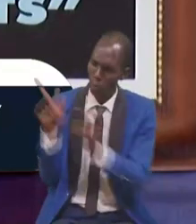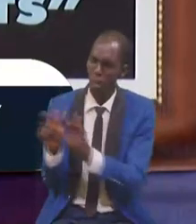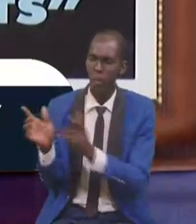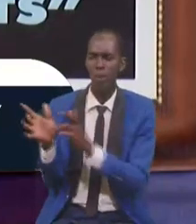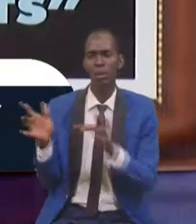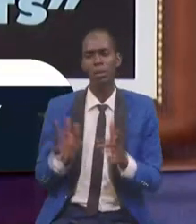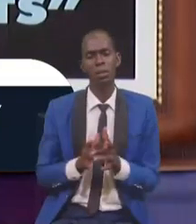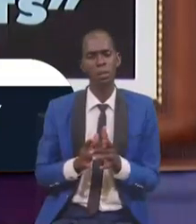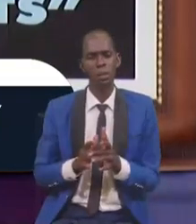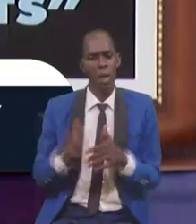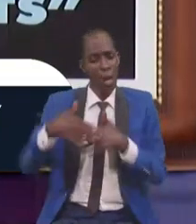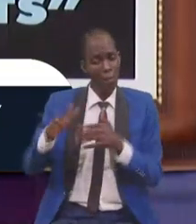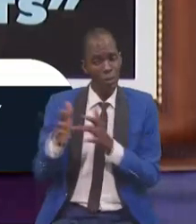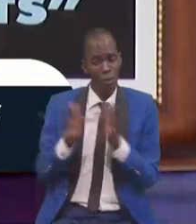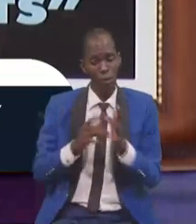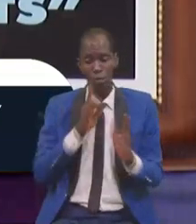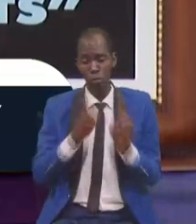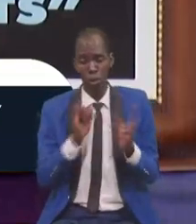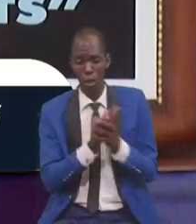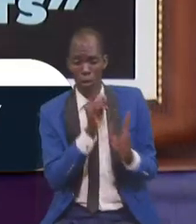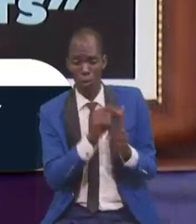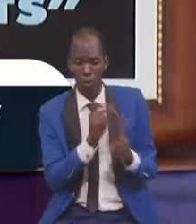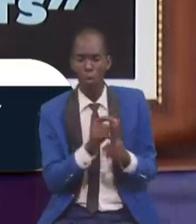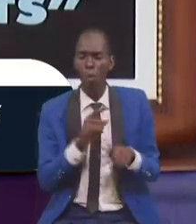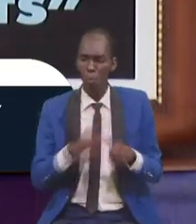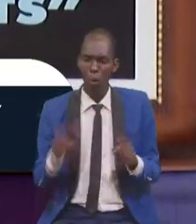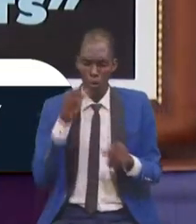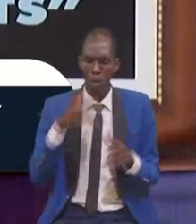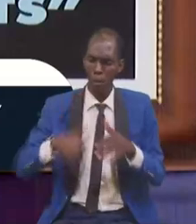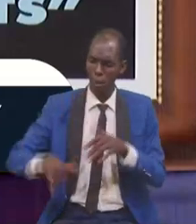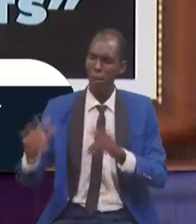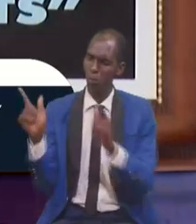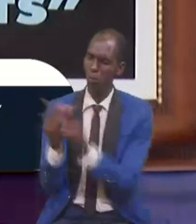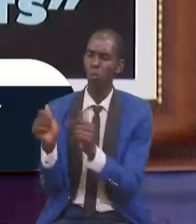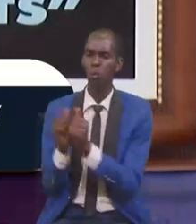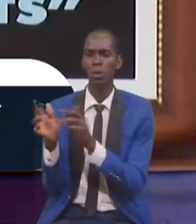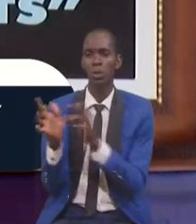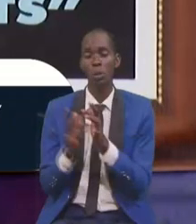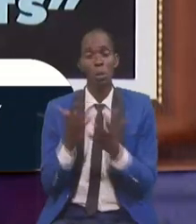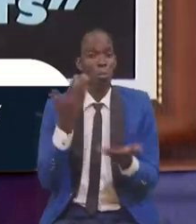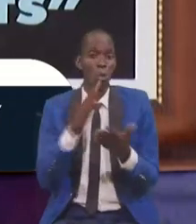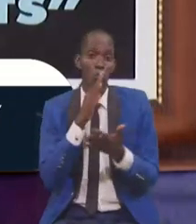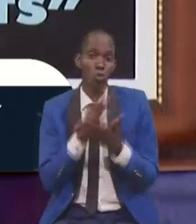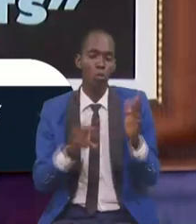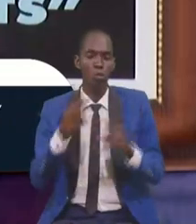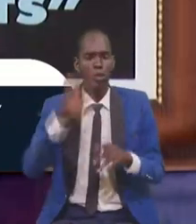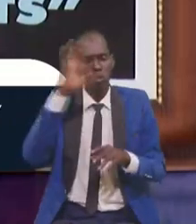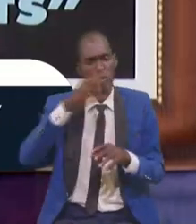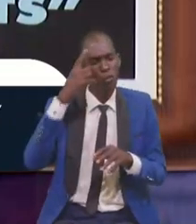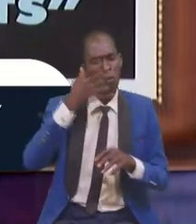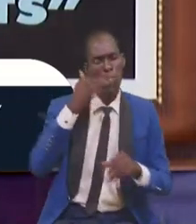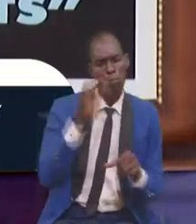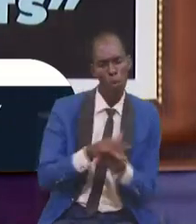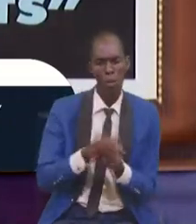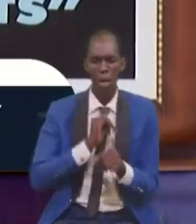a dit cela, voyez, pour certains, ils cherchent les promesses de Dieu. Peut-être, je peux avoir cette